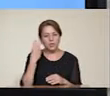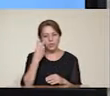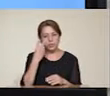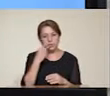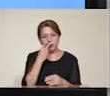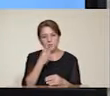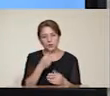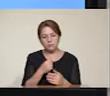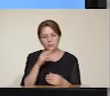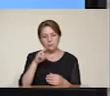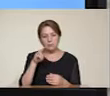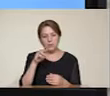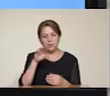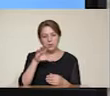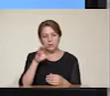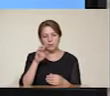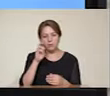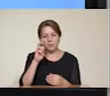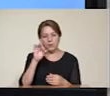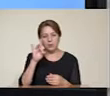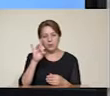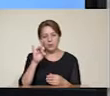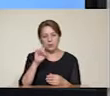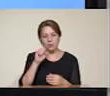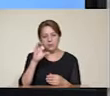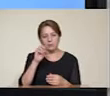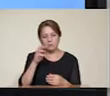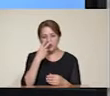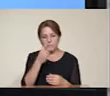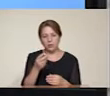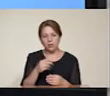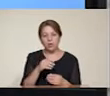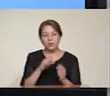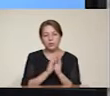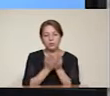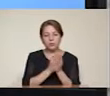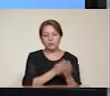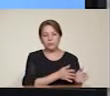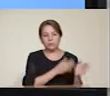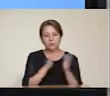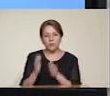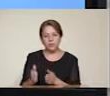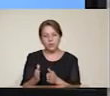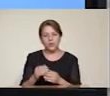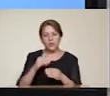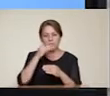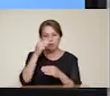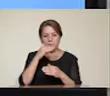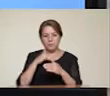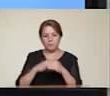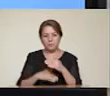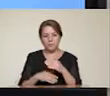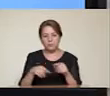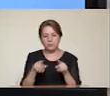rasmini e'tiborga oladigan bo'lsak, B rasmda kitob ko'chgan vaqtda uning tepa qismi hamda pastki qismi bir